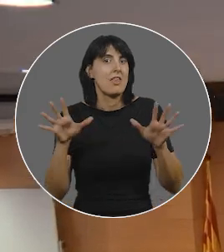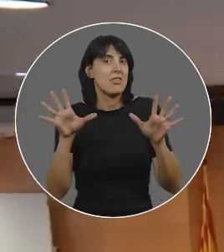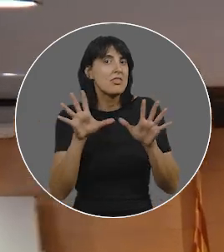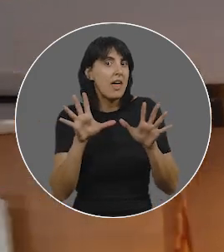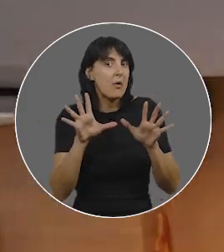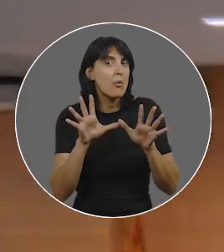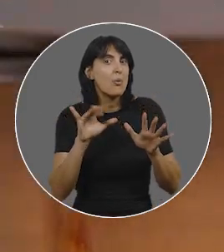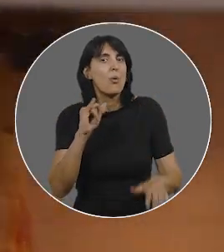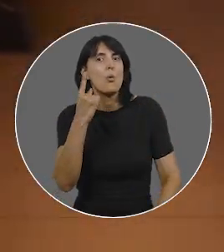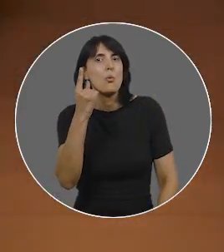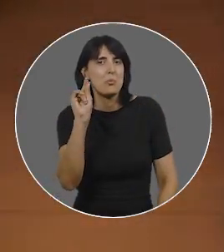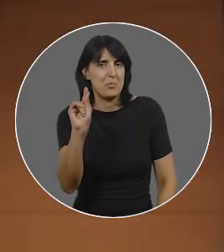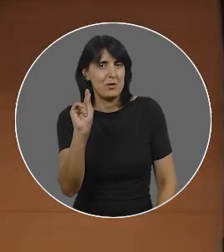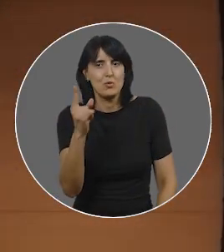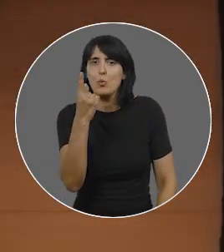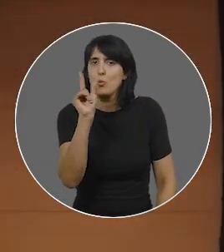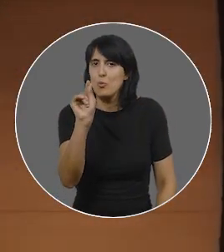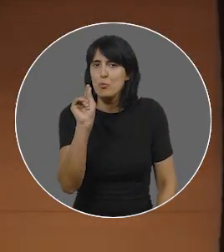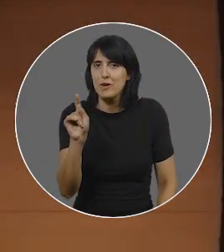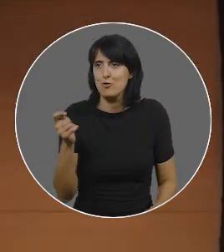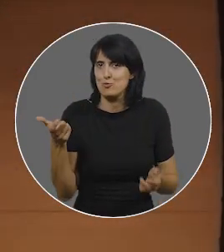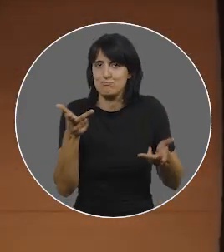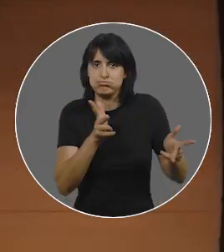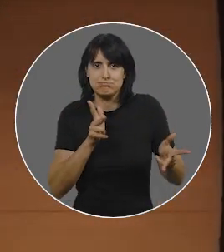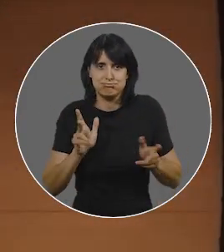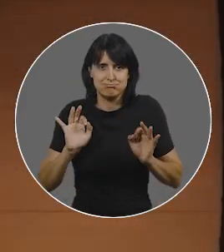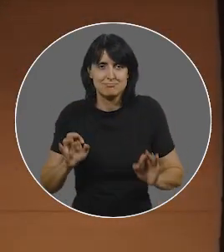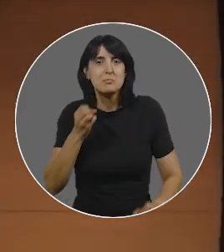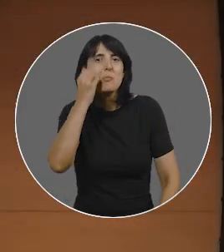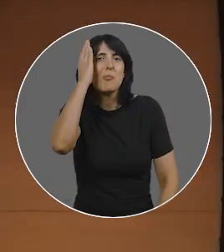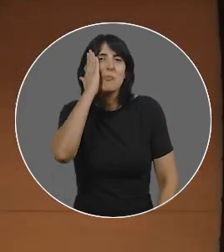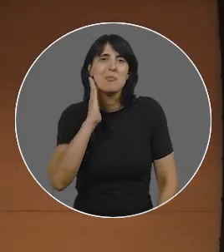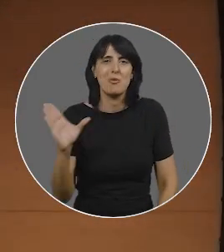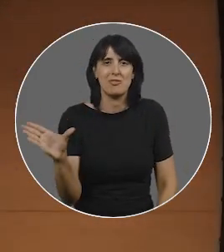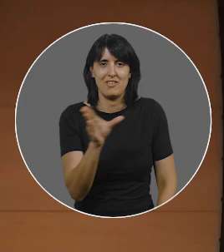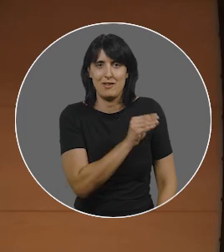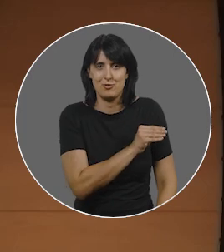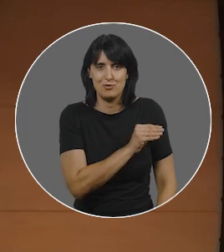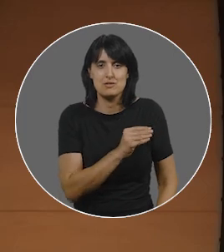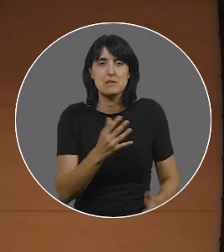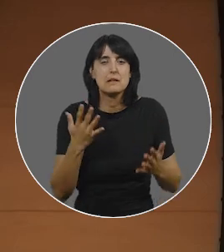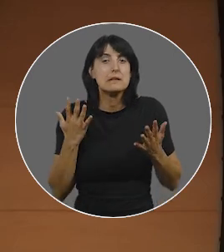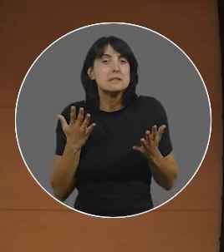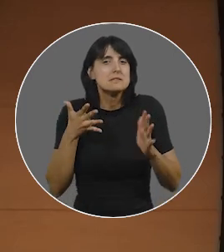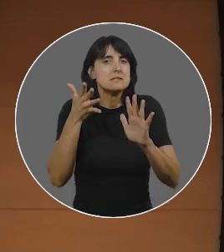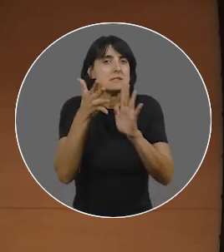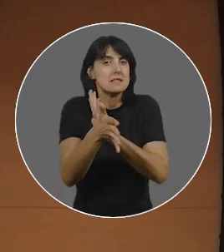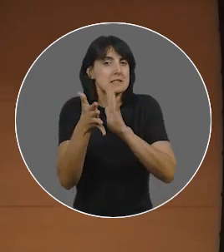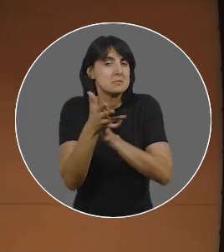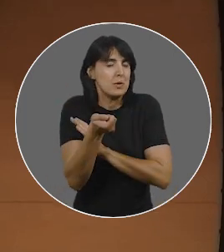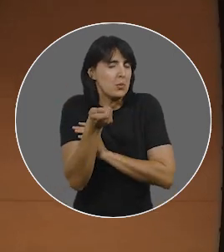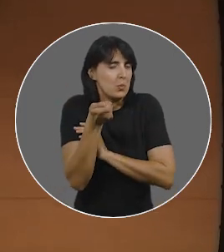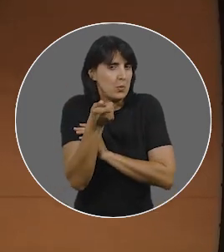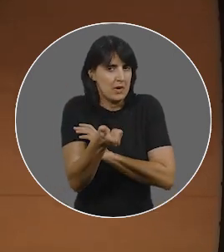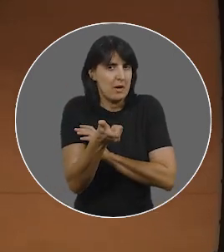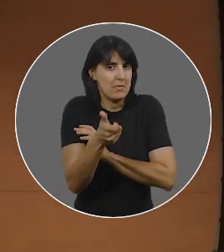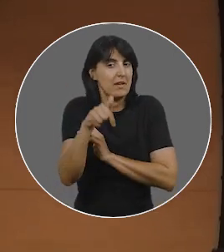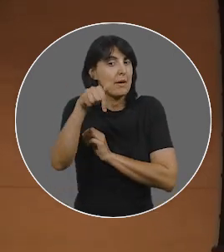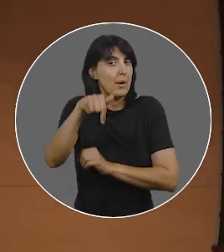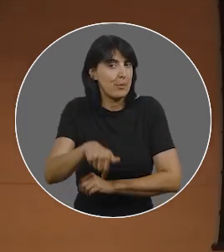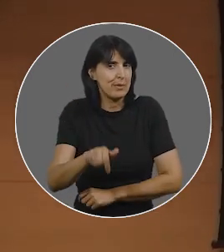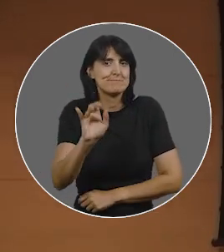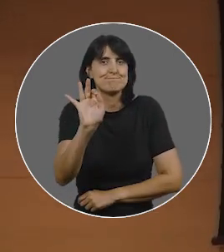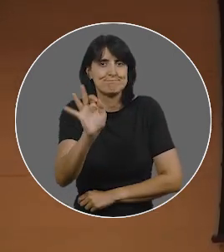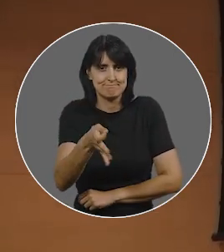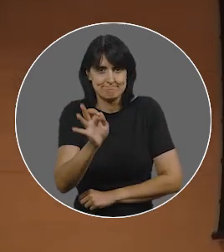10 i un minut, hem deixat un minut allò per situar-nos. Bon dia a tothom. Faig un parèntesis perquè dir-vos